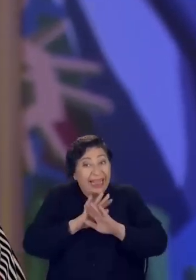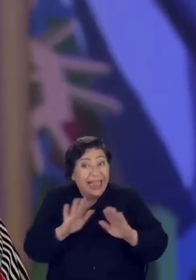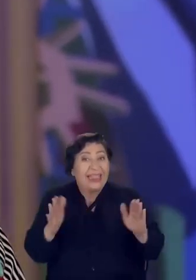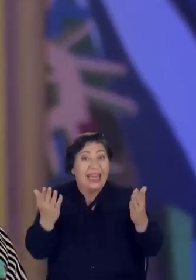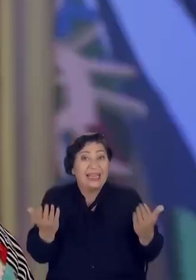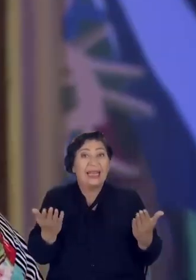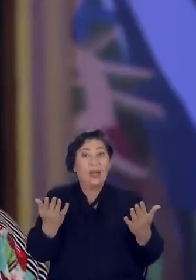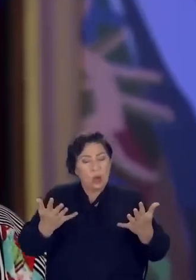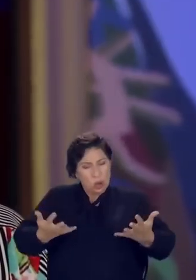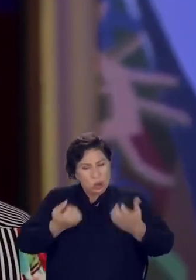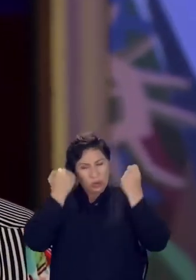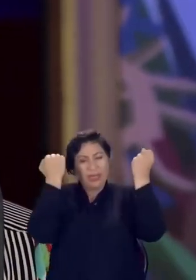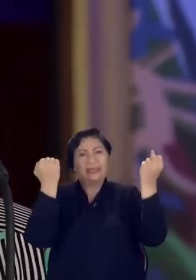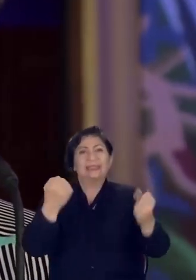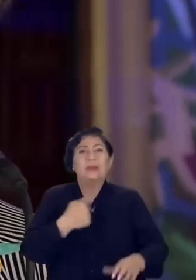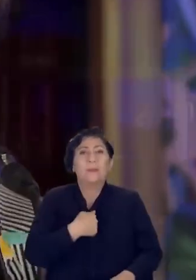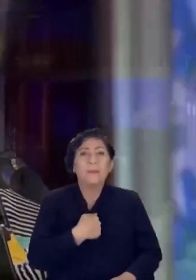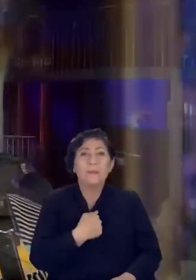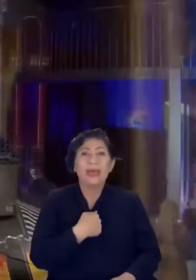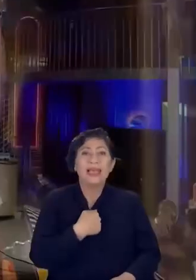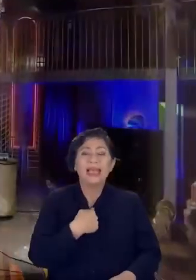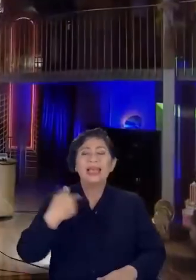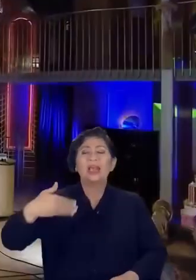belki kurtarsın beni